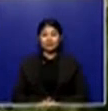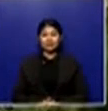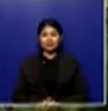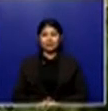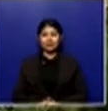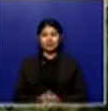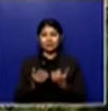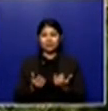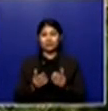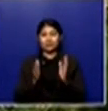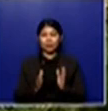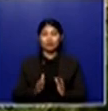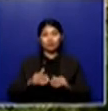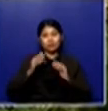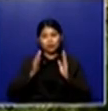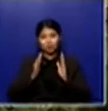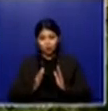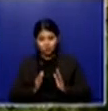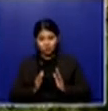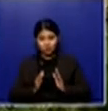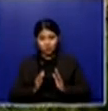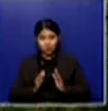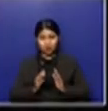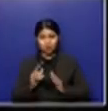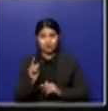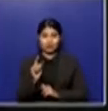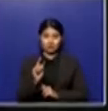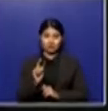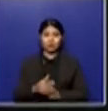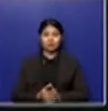คิดว่าเราเป็นคนหรือว่าเป็นอะไรเราก็ไม่เข้าใจเหมือนกัน